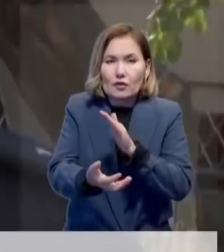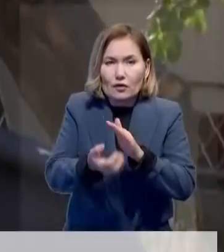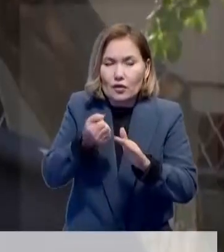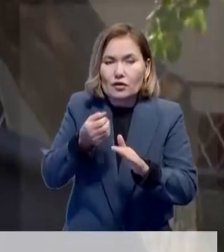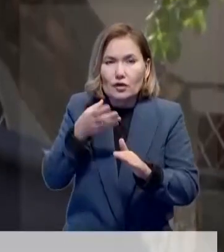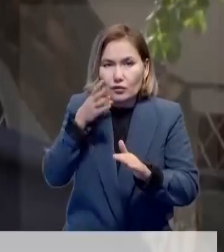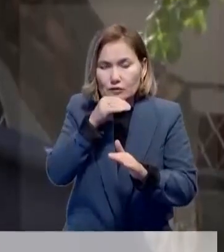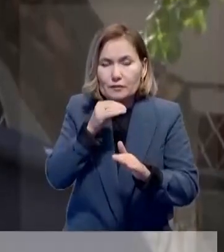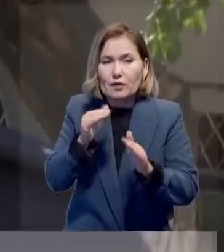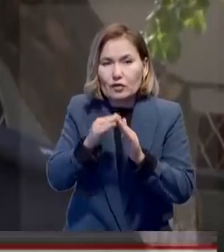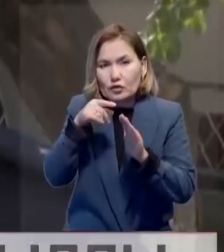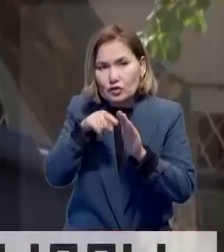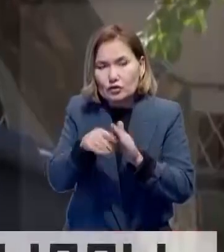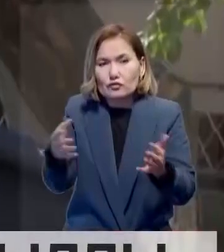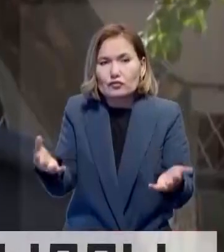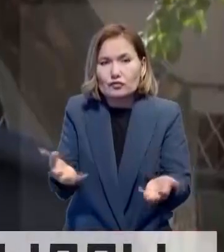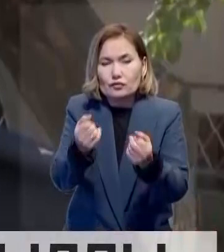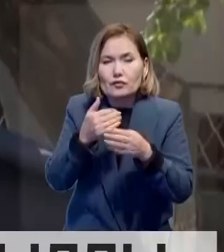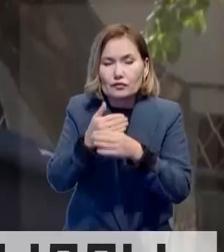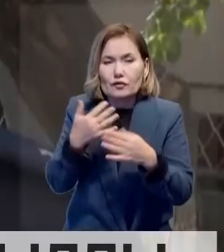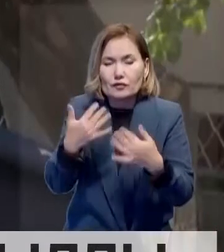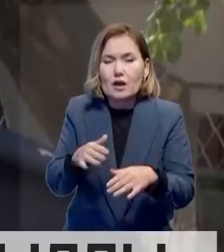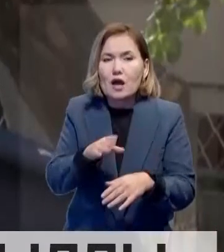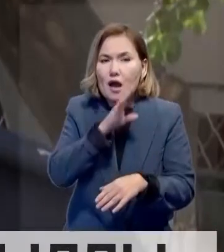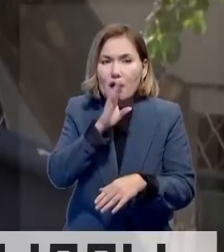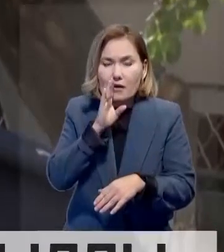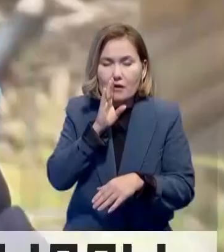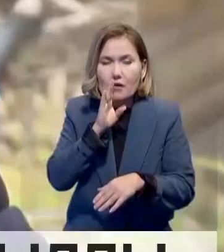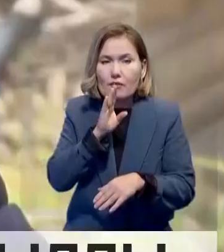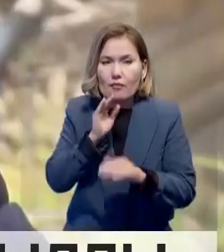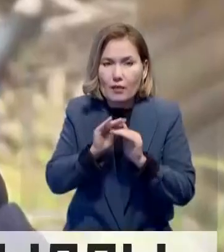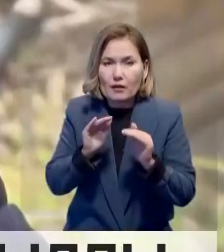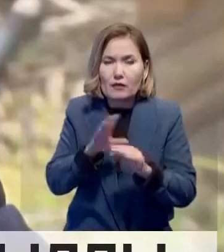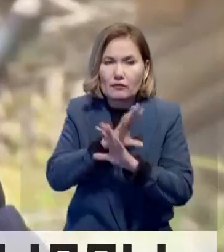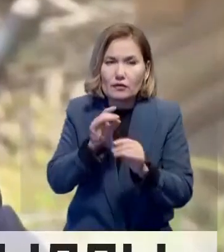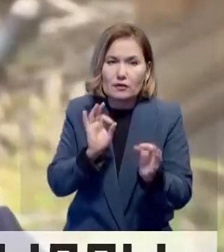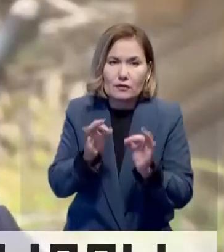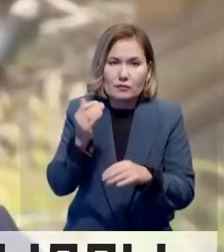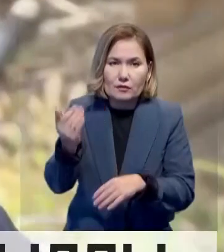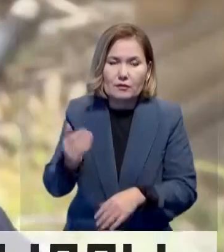келіншектің жағдайы бір қалыпты, бала шағасы өзімен бірге. Біздің қызмет халыққа қызмет көрсету.